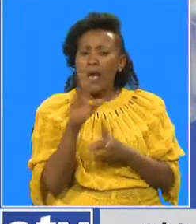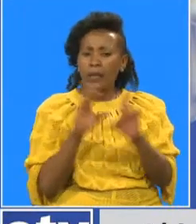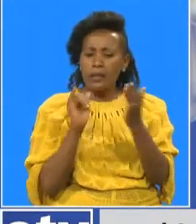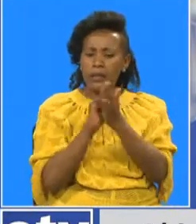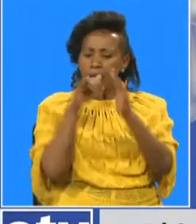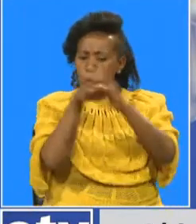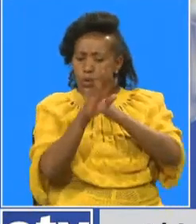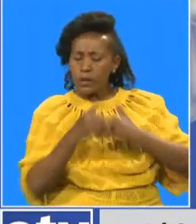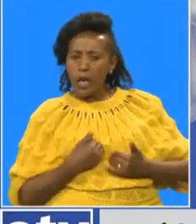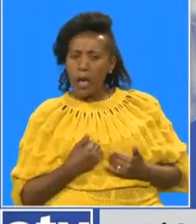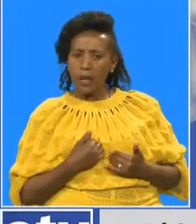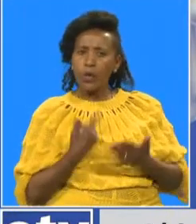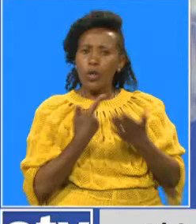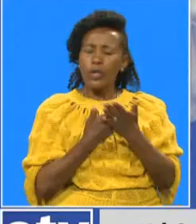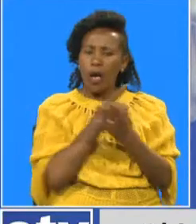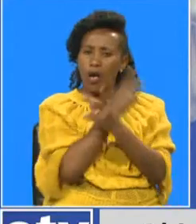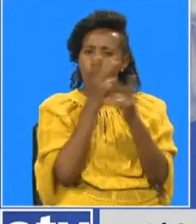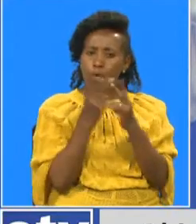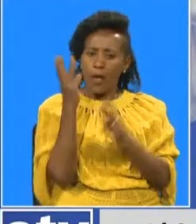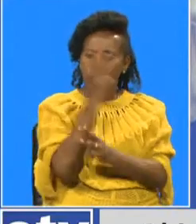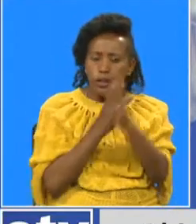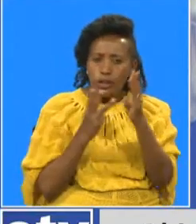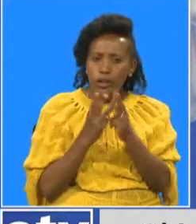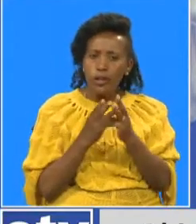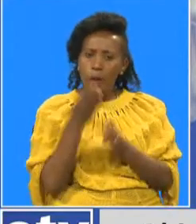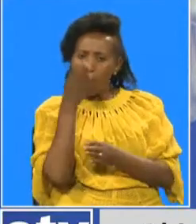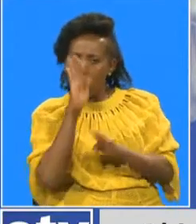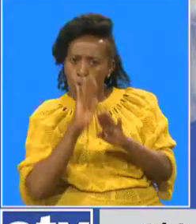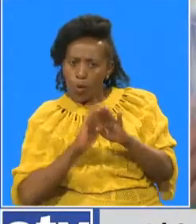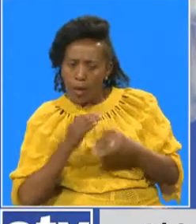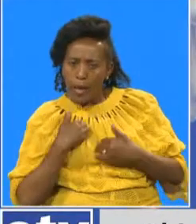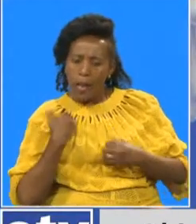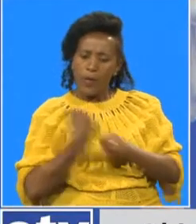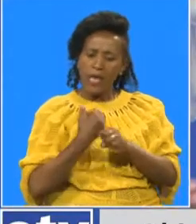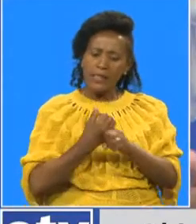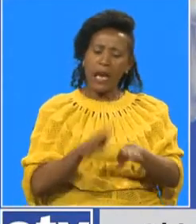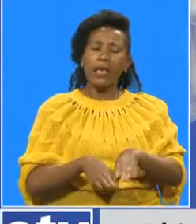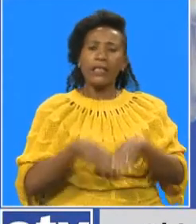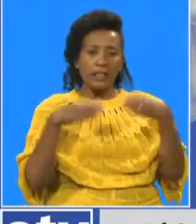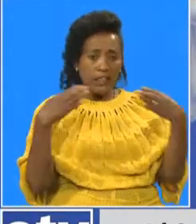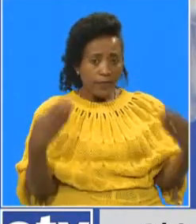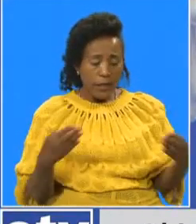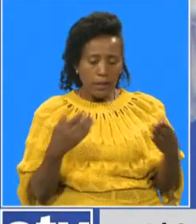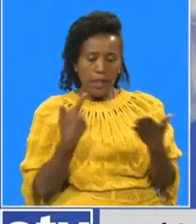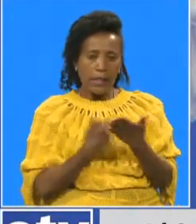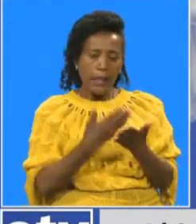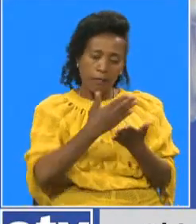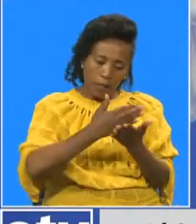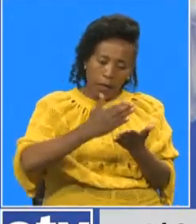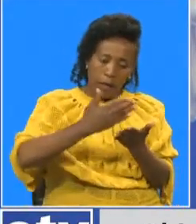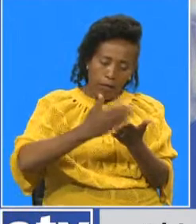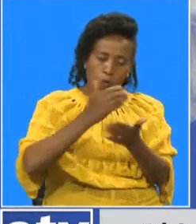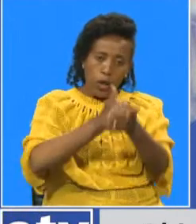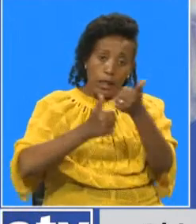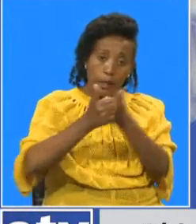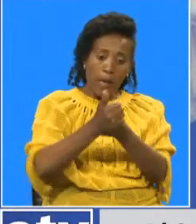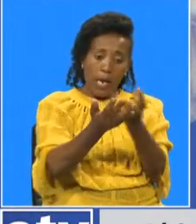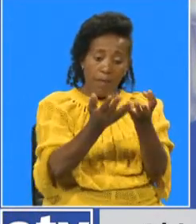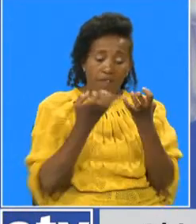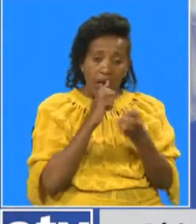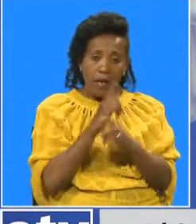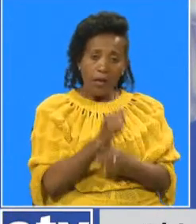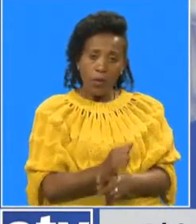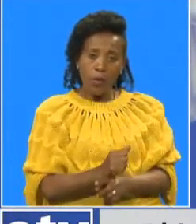እዛ ውስጥ ያለው የአሎኬሽን ችግርም ባንኮች ላይ ያለው የአሰራር ክፍተት እሱን እየቀረፉ ፕራዮሪቲ